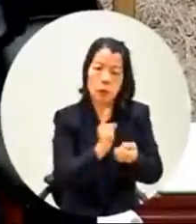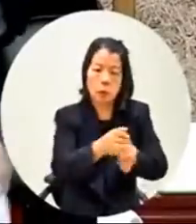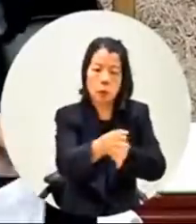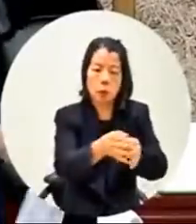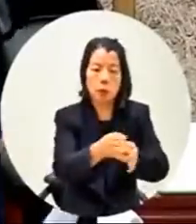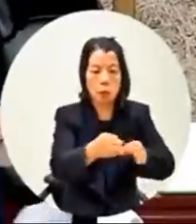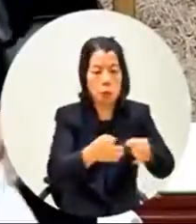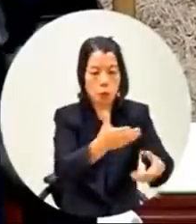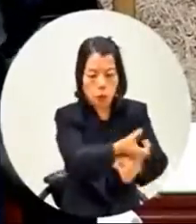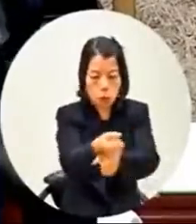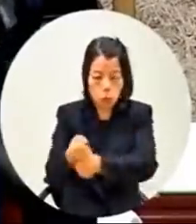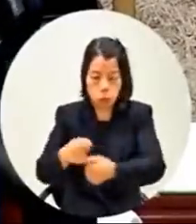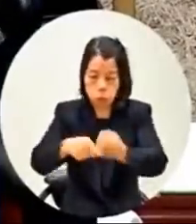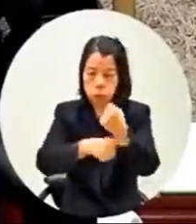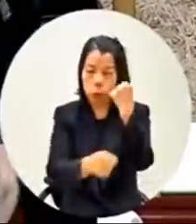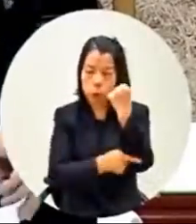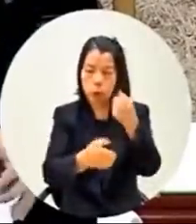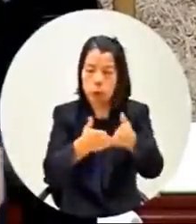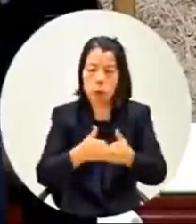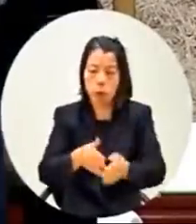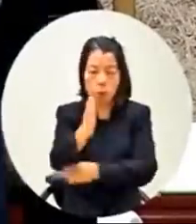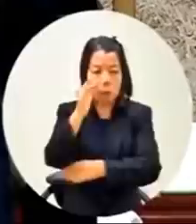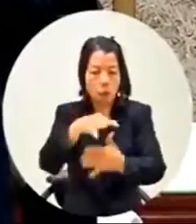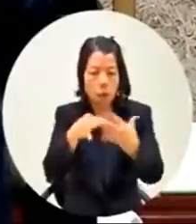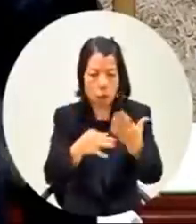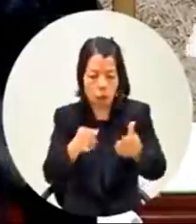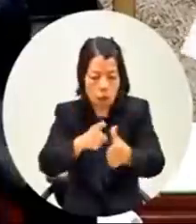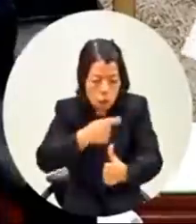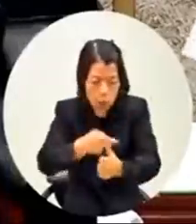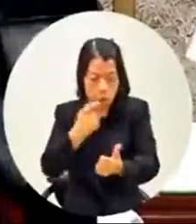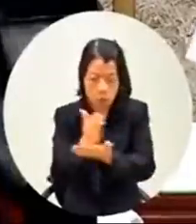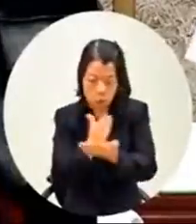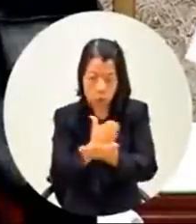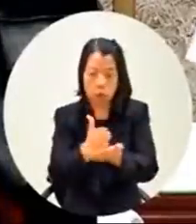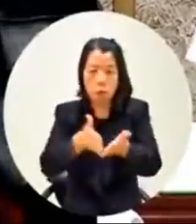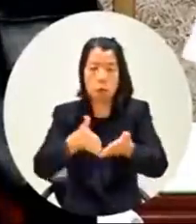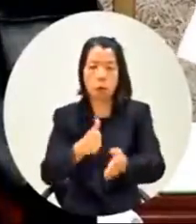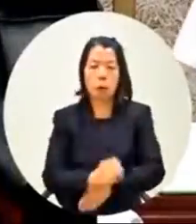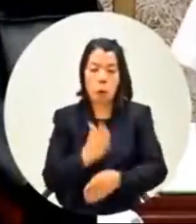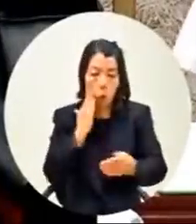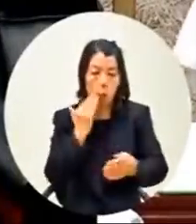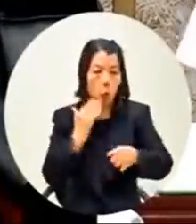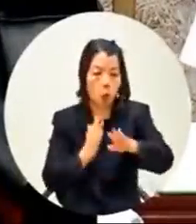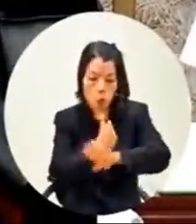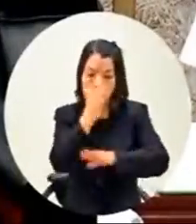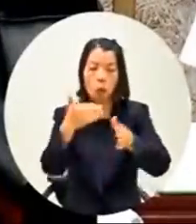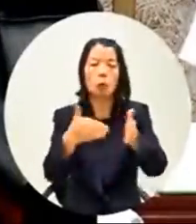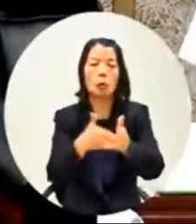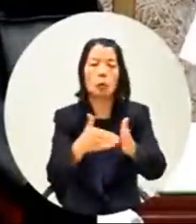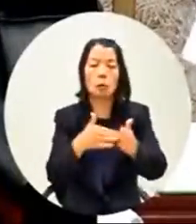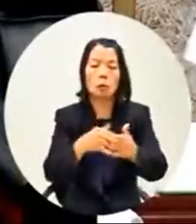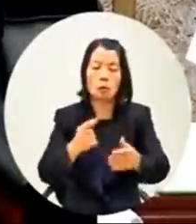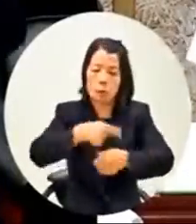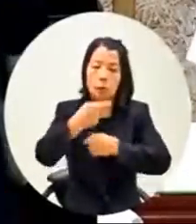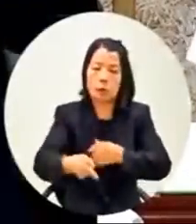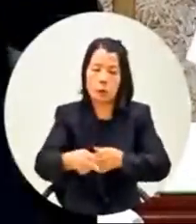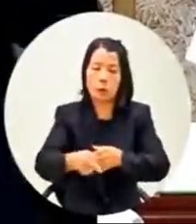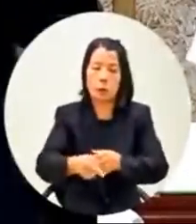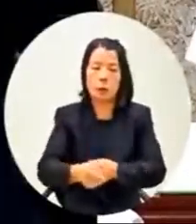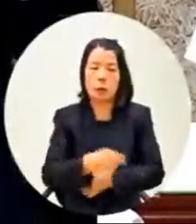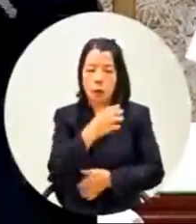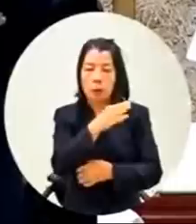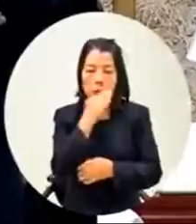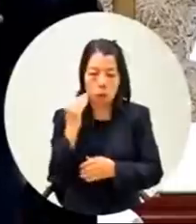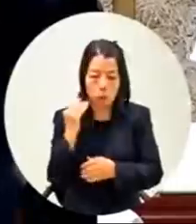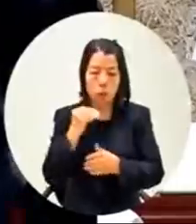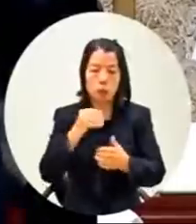要先政策需求的审查确定后，通过后才会进行后面的初审。那因为前面的